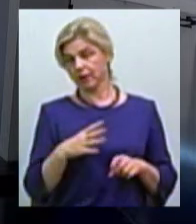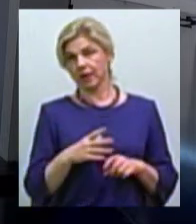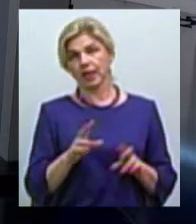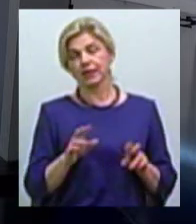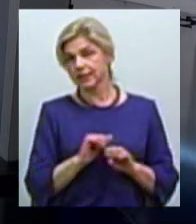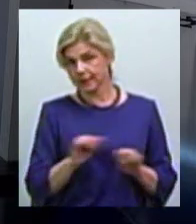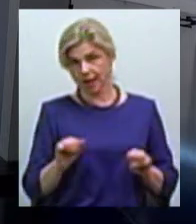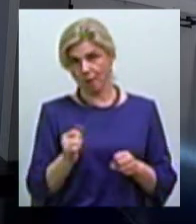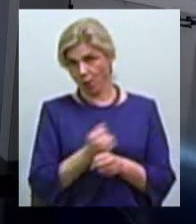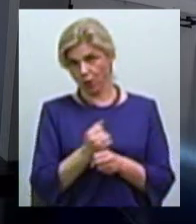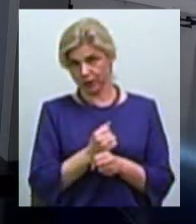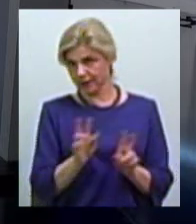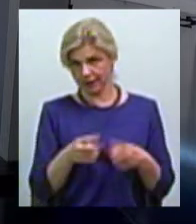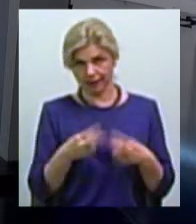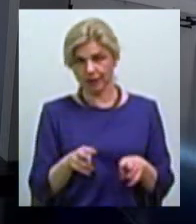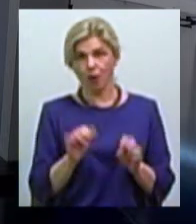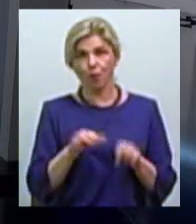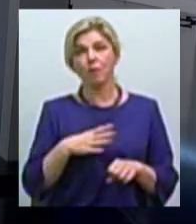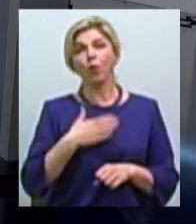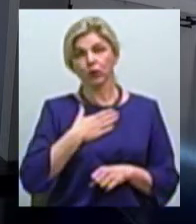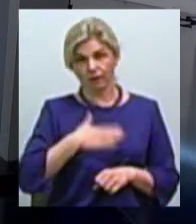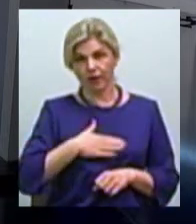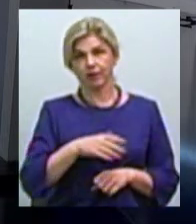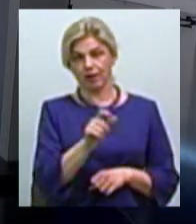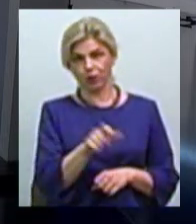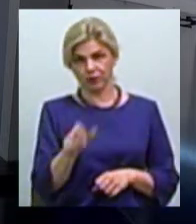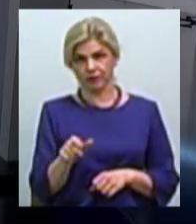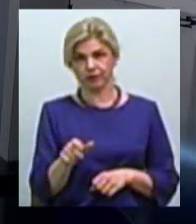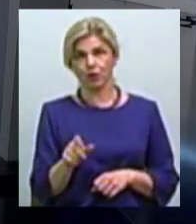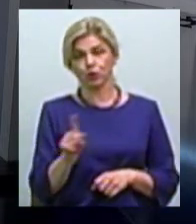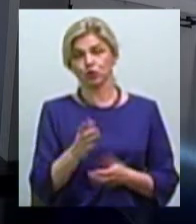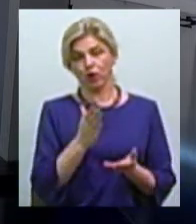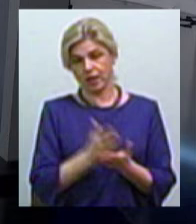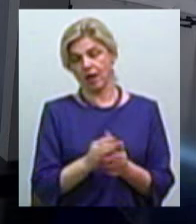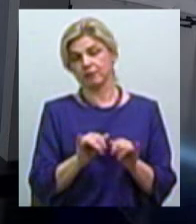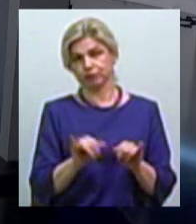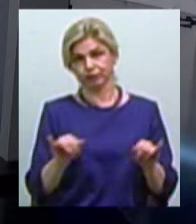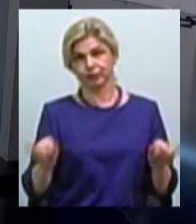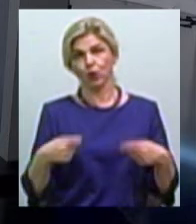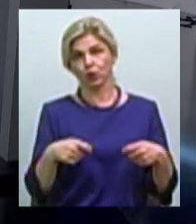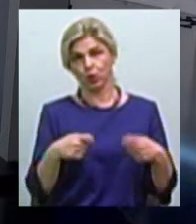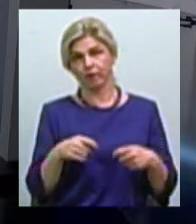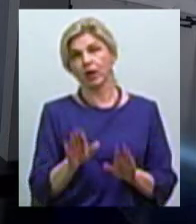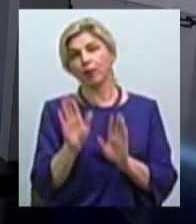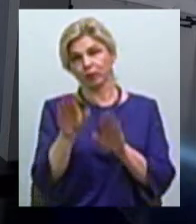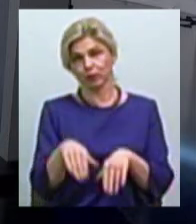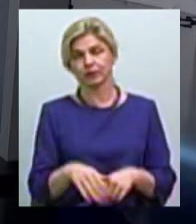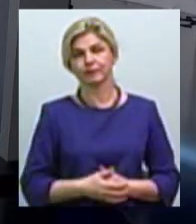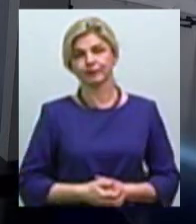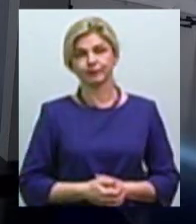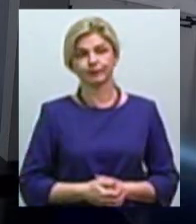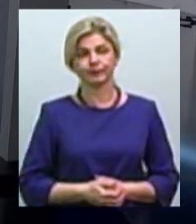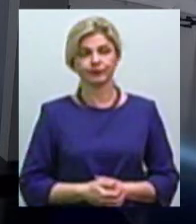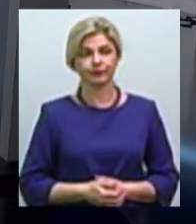торгівлею. Можливо, це задовольняє миколаївців, що розгорнула стихійна торгівля, ну, хай собі